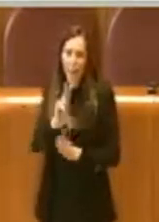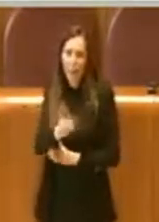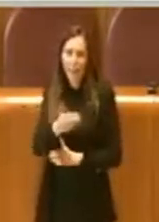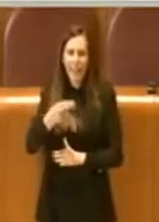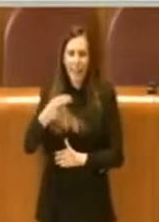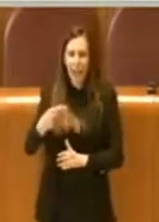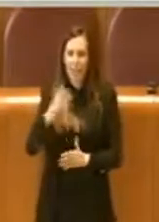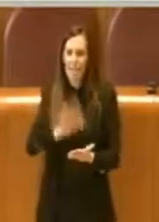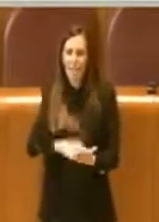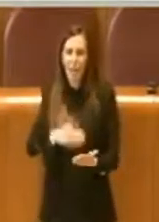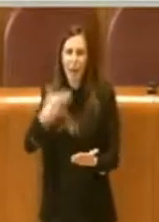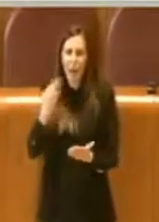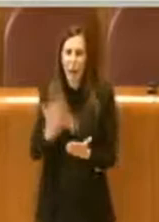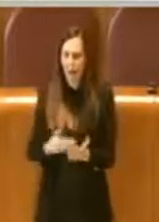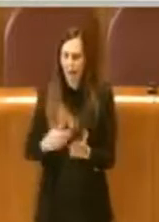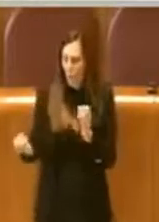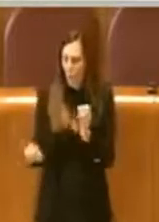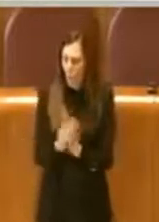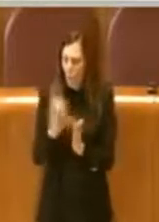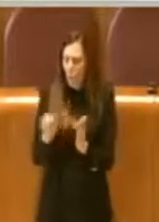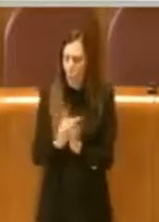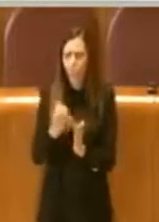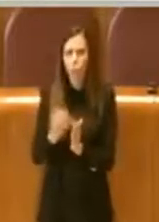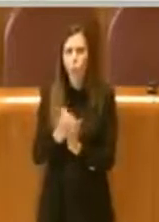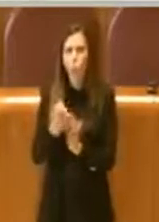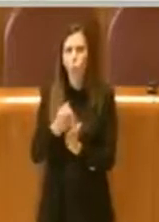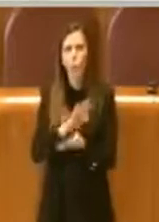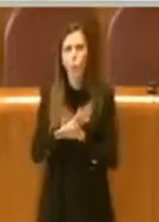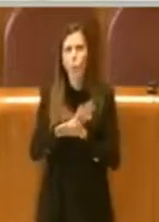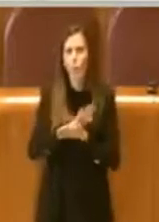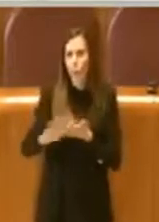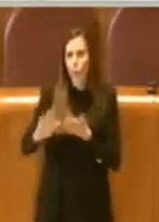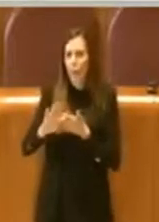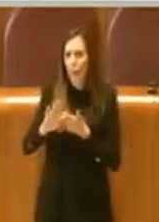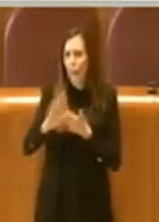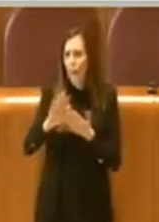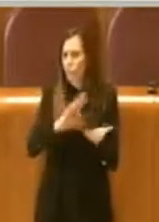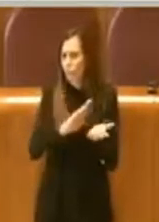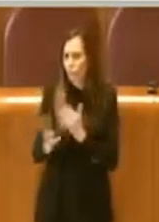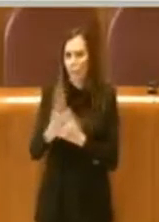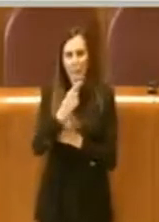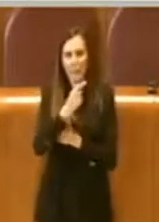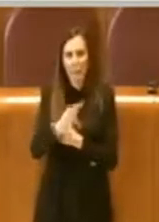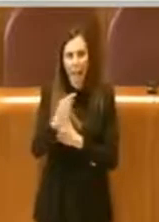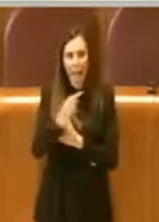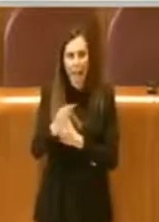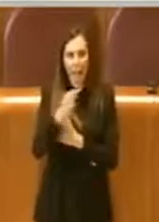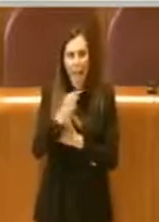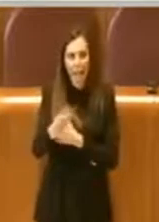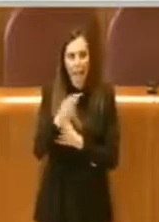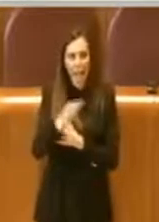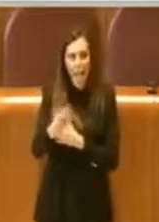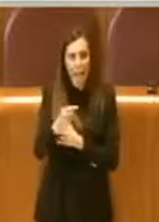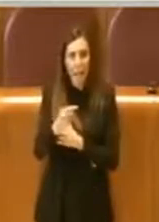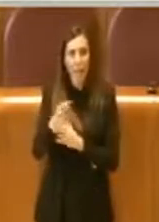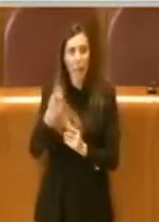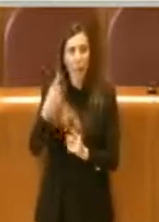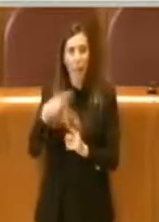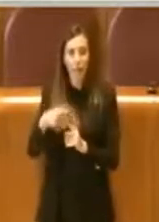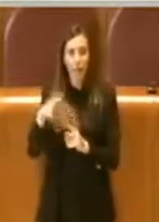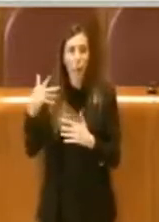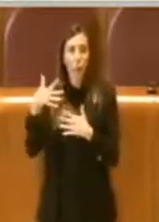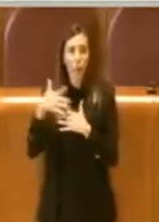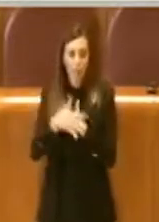un valore della produzione netta fortemente negativo e anche dovuto a un